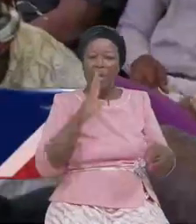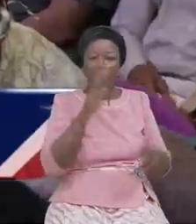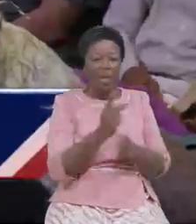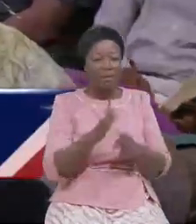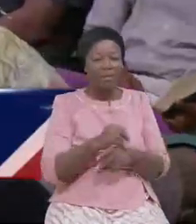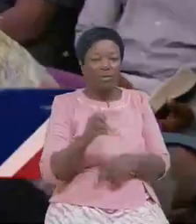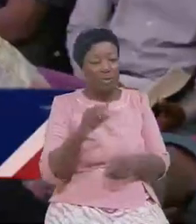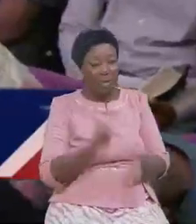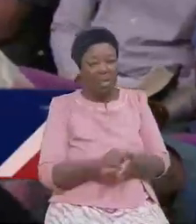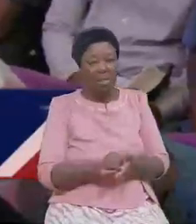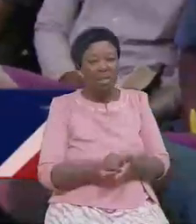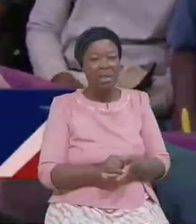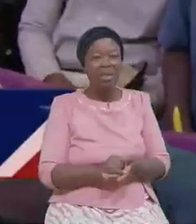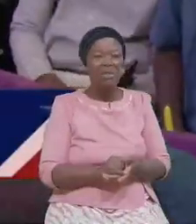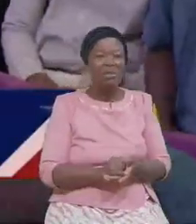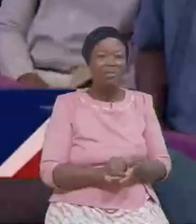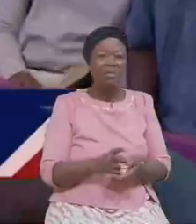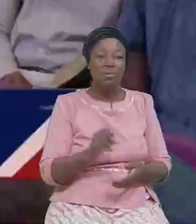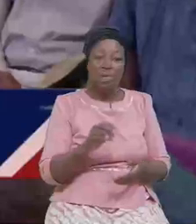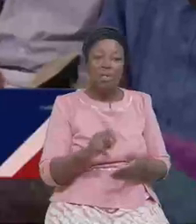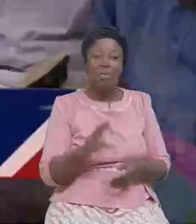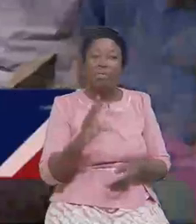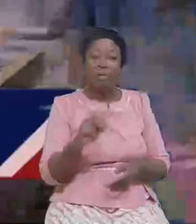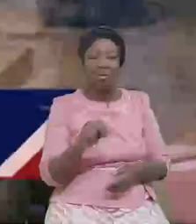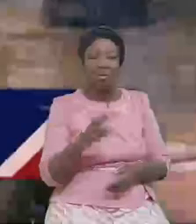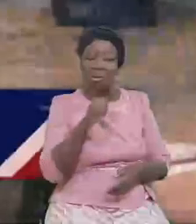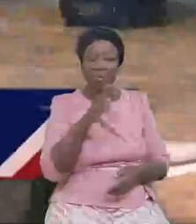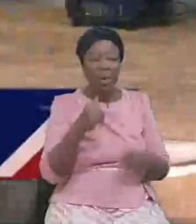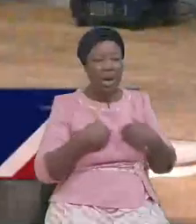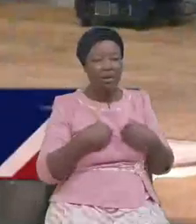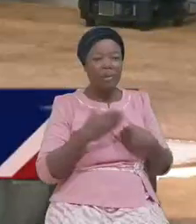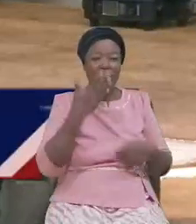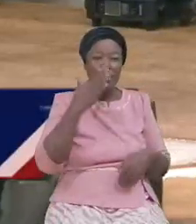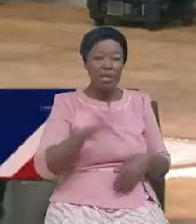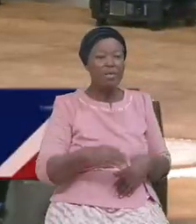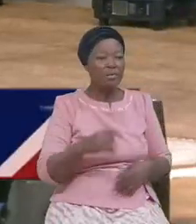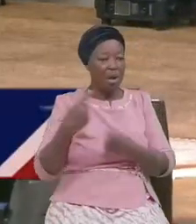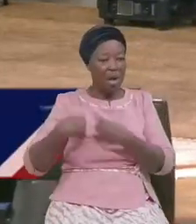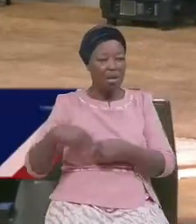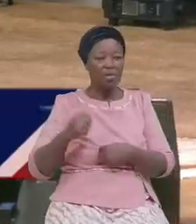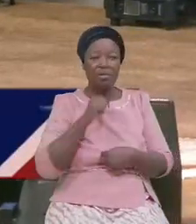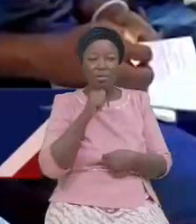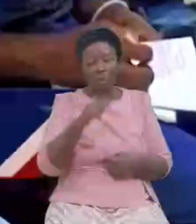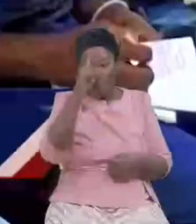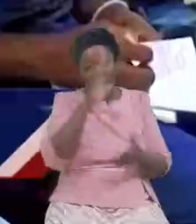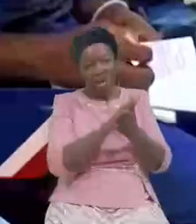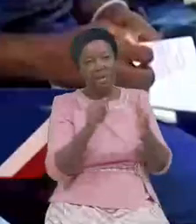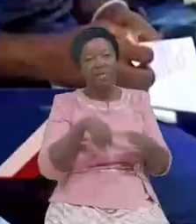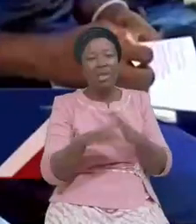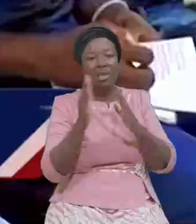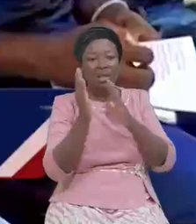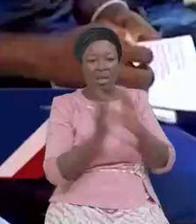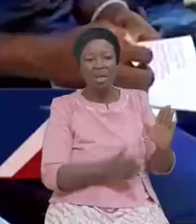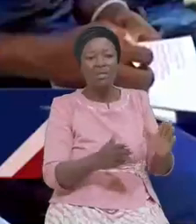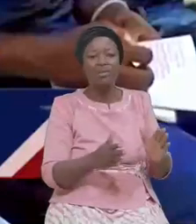garde, frère, que quelqu'un de vous n'ait un cœur mauvais et incrédule, au point de se détourner du